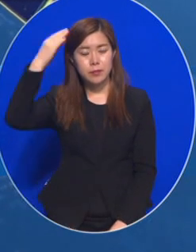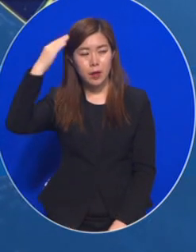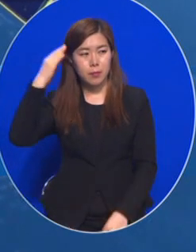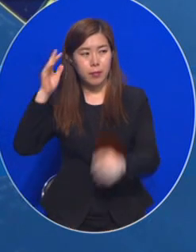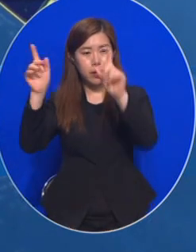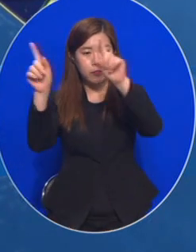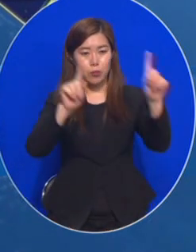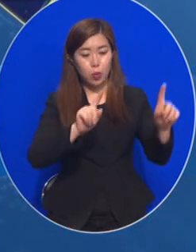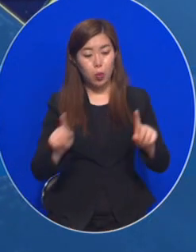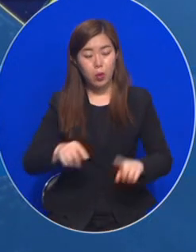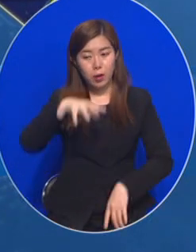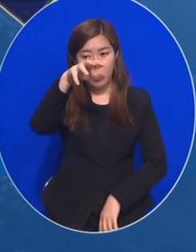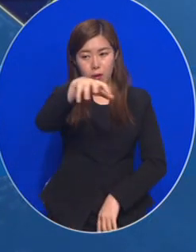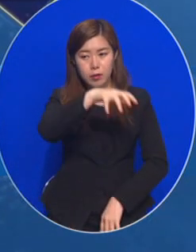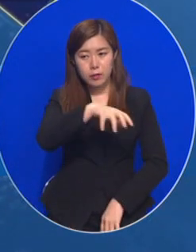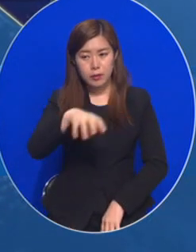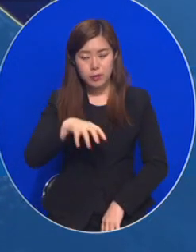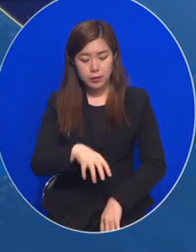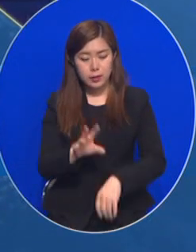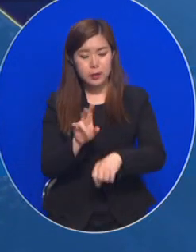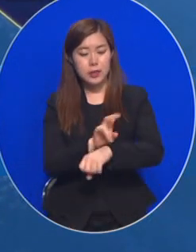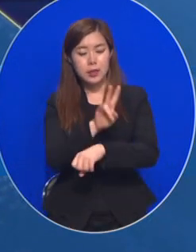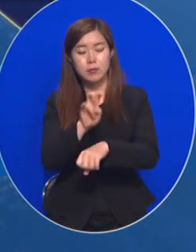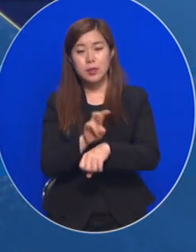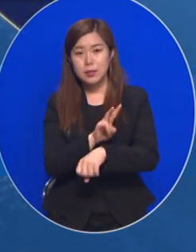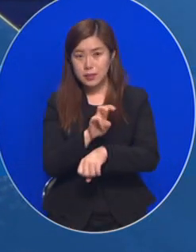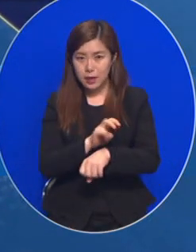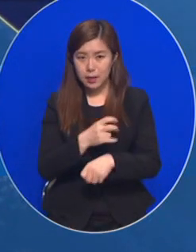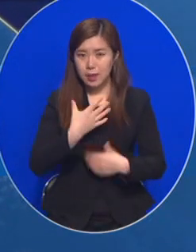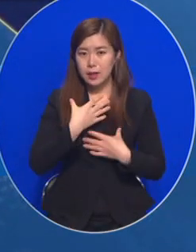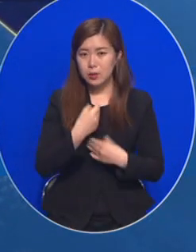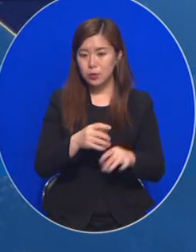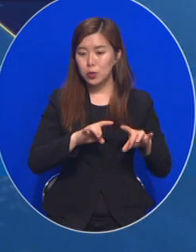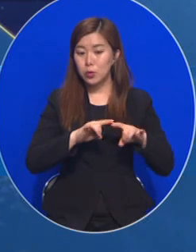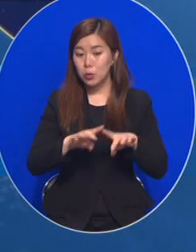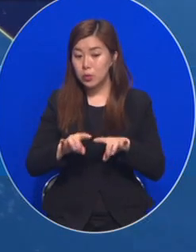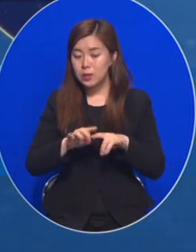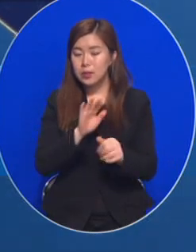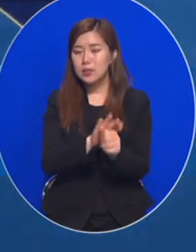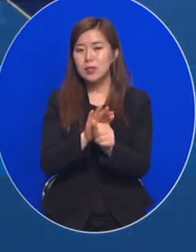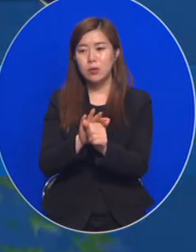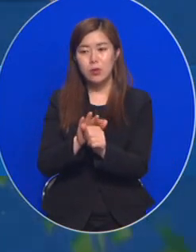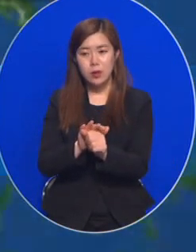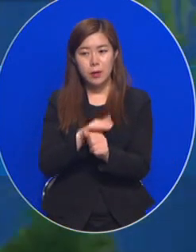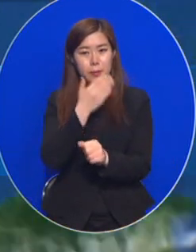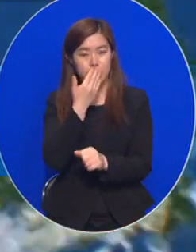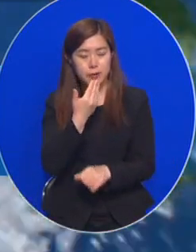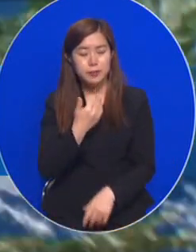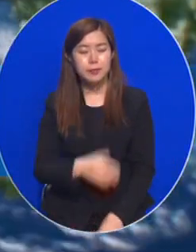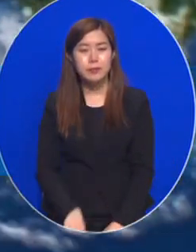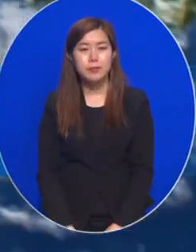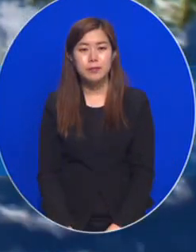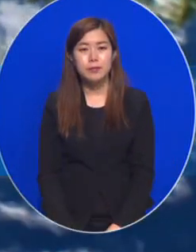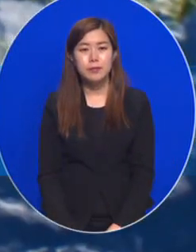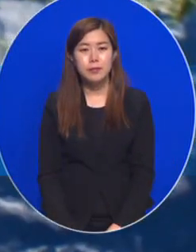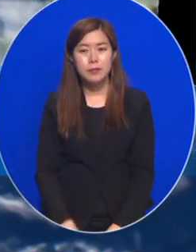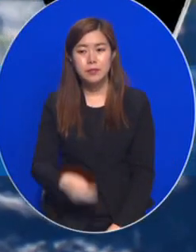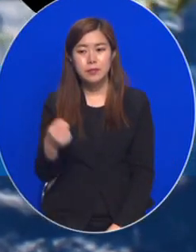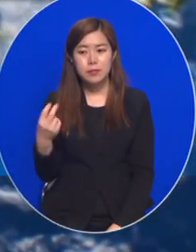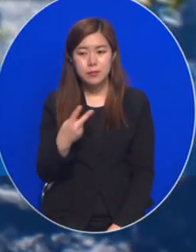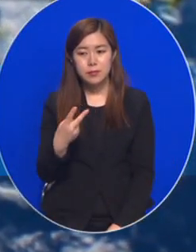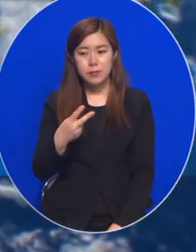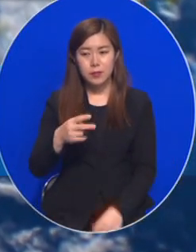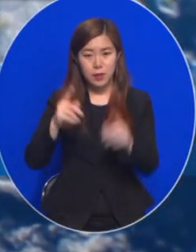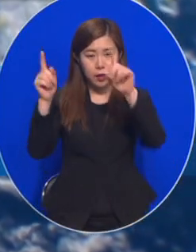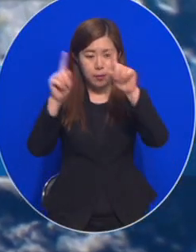어느 곳이든지 24시간 안정적인 동신 지원 할 수 있다는 것이 큰 특징이구요 터키 이제